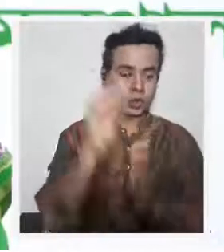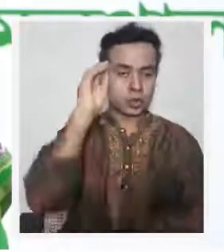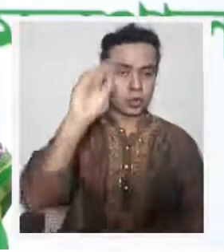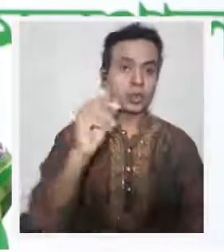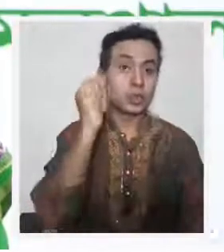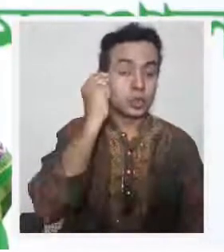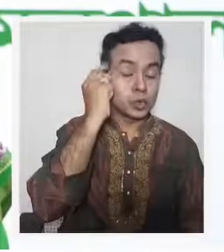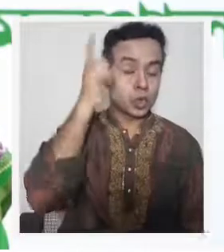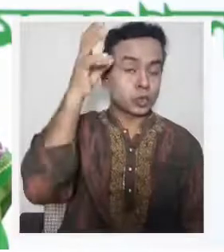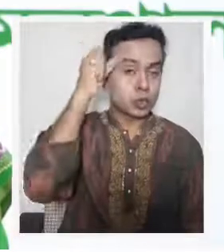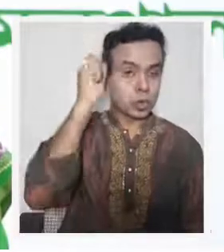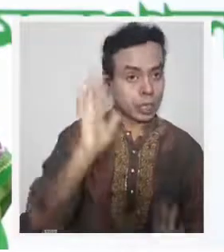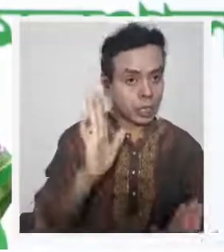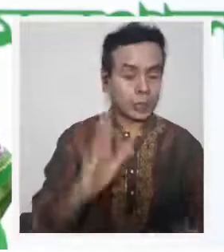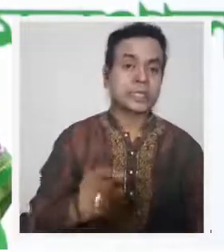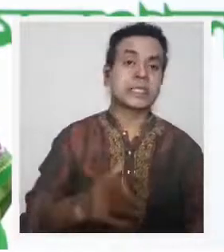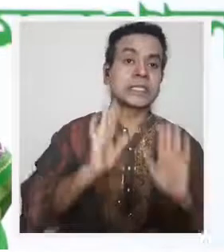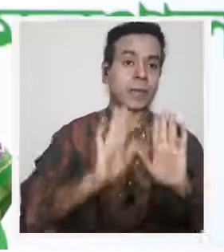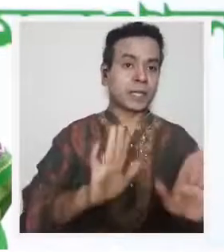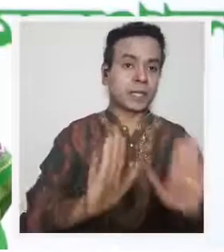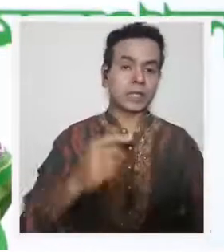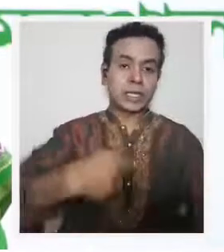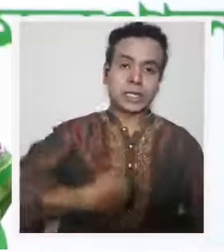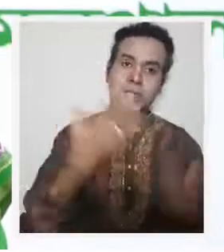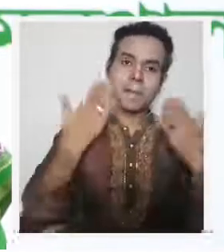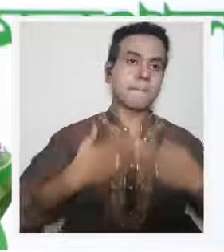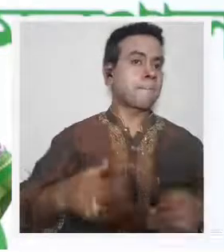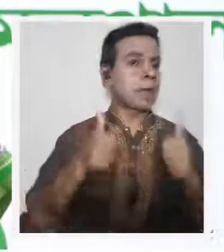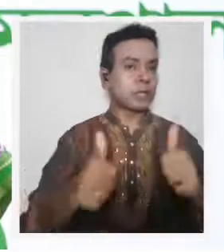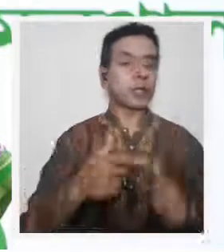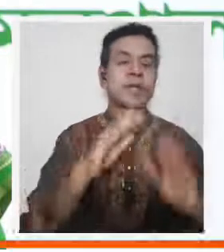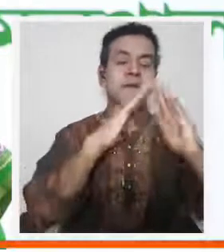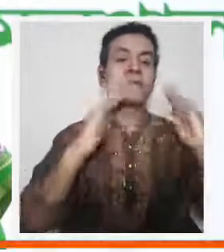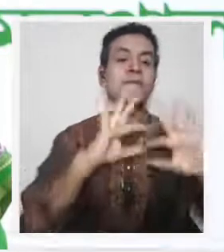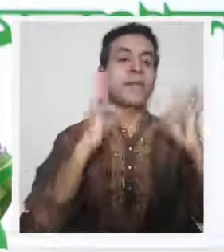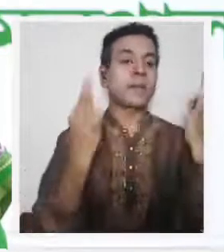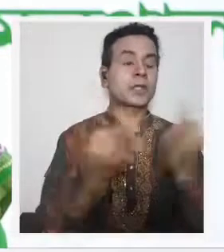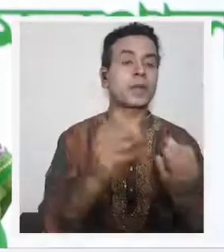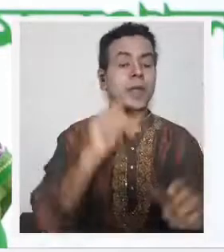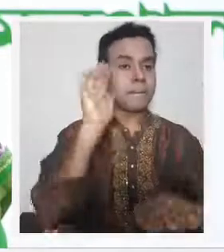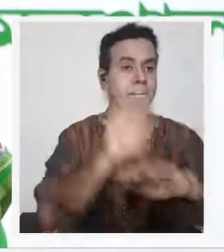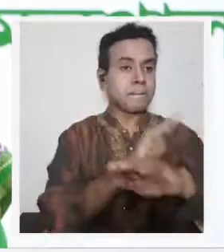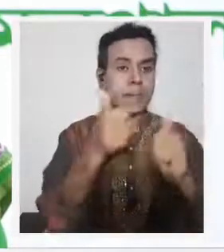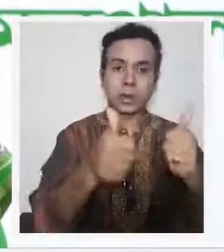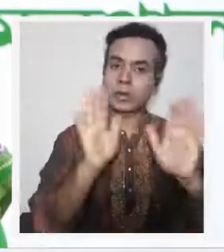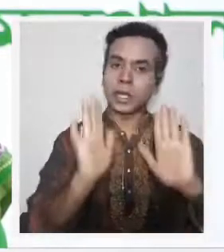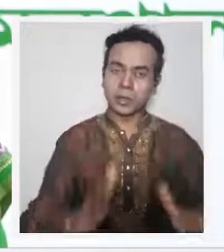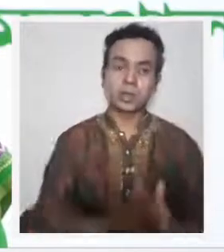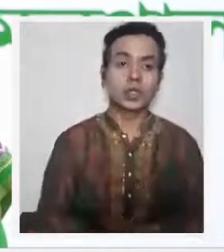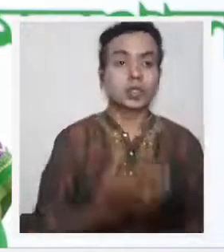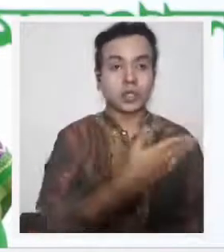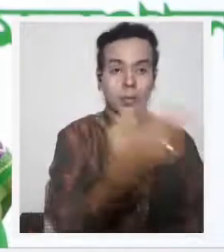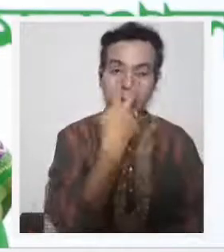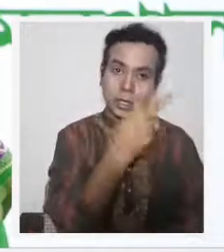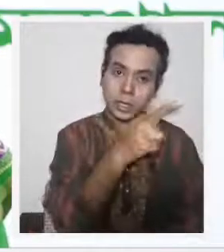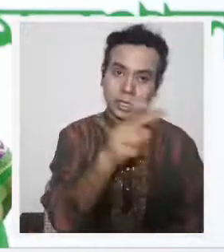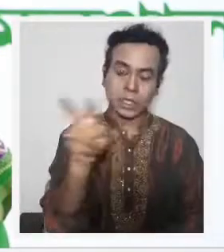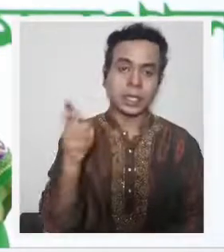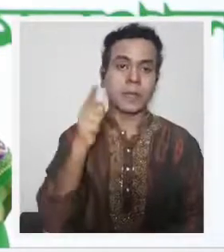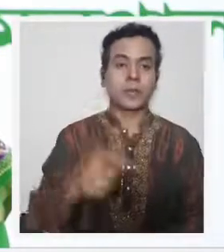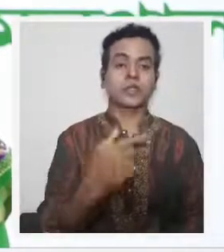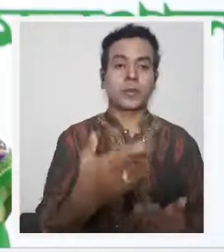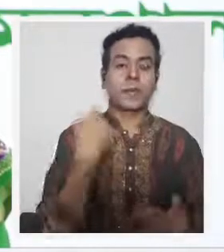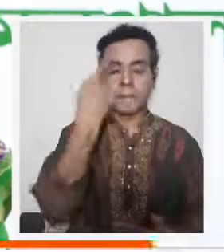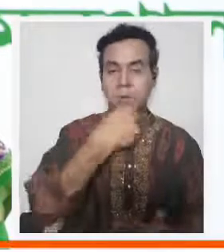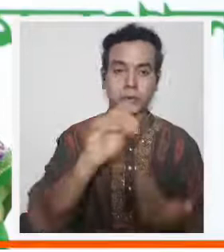তবে আপনাদের সবার সহযোগিতা, সচেতনতা, সতর্কতার বিষয়ে আবারও উল্লেখ করব। আপনি নিজে ভালো থাকুন, আপনার পরিবারকে ভালো